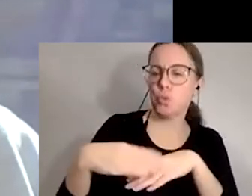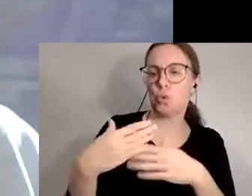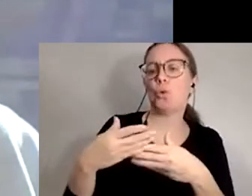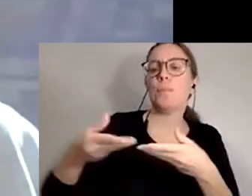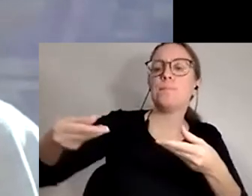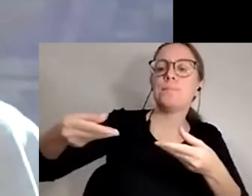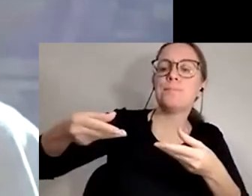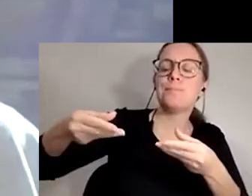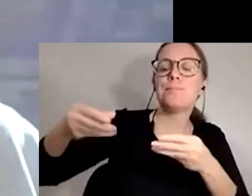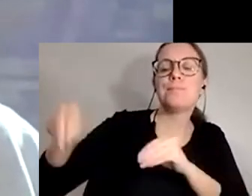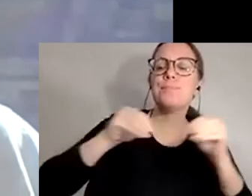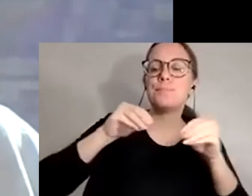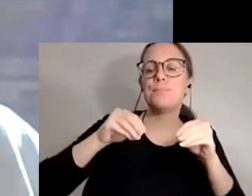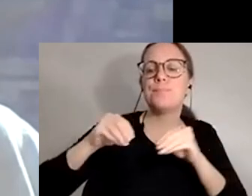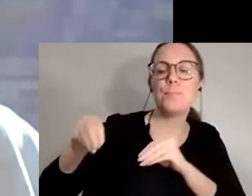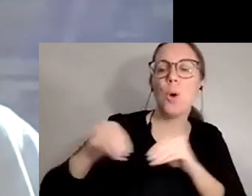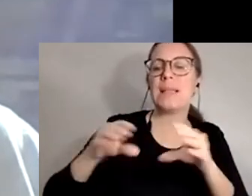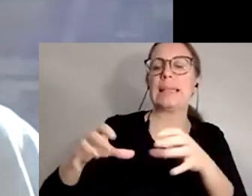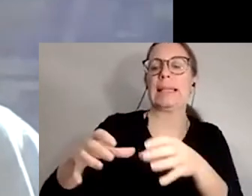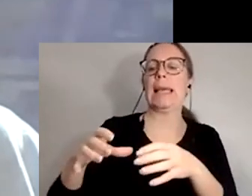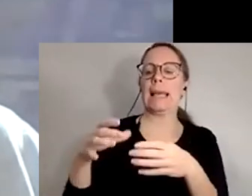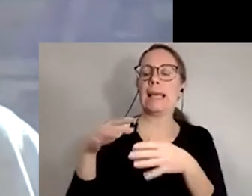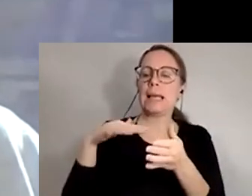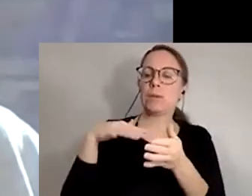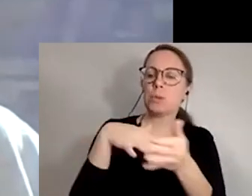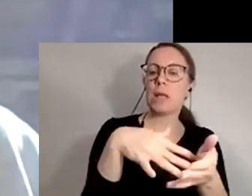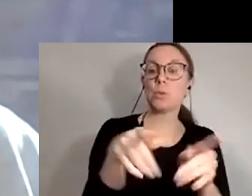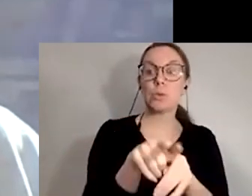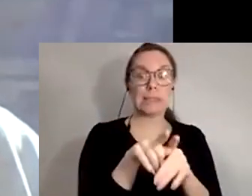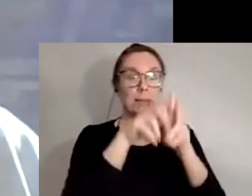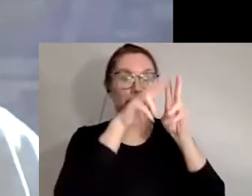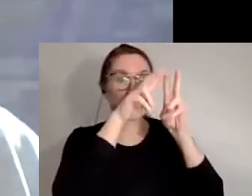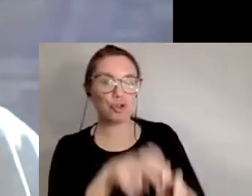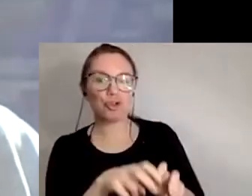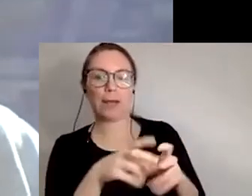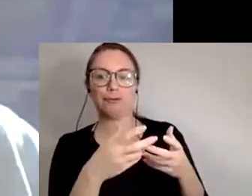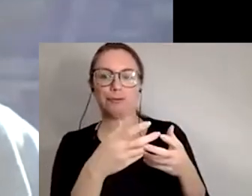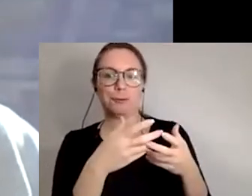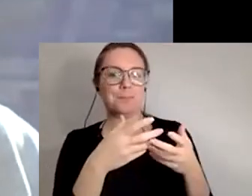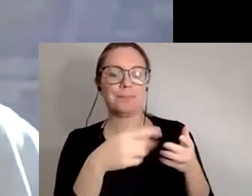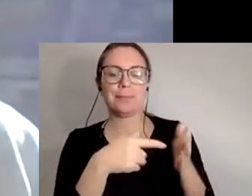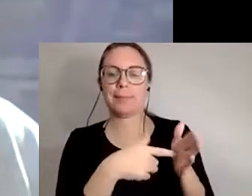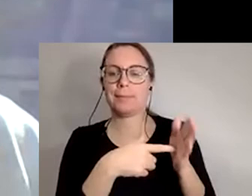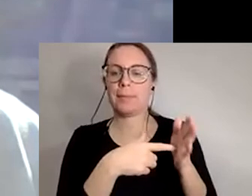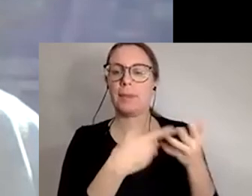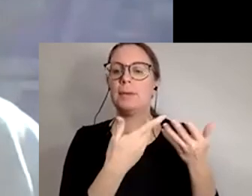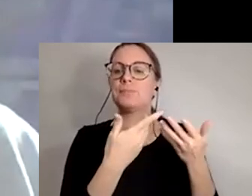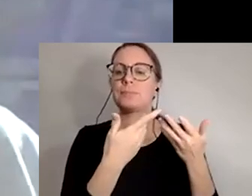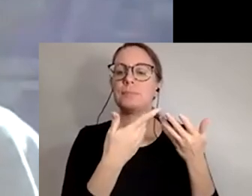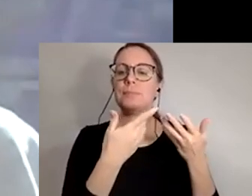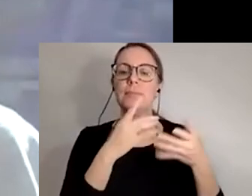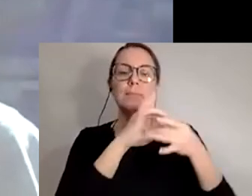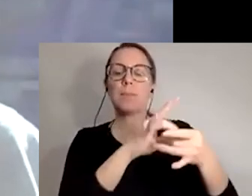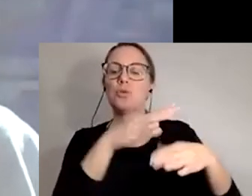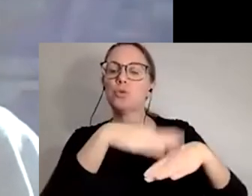de recherche. On est membres ensemble du réseau réuni sur des questions de services aux collectivités.